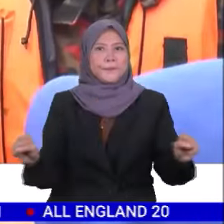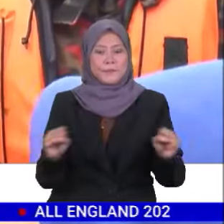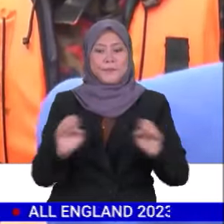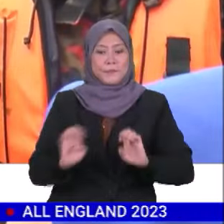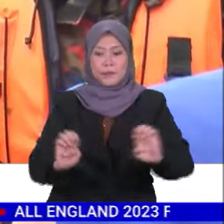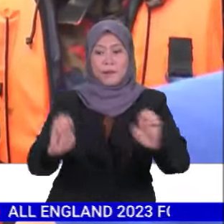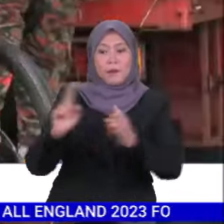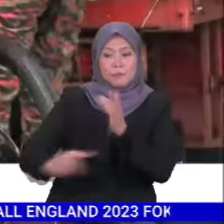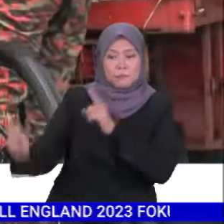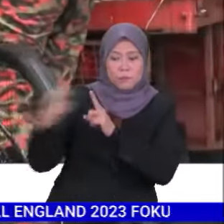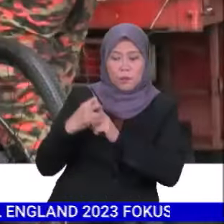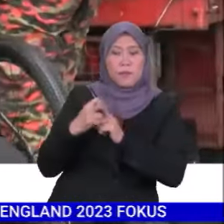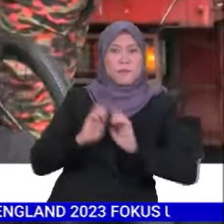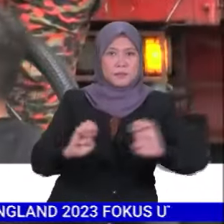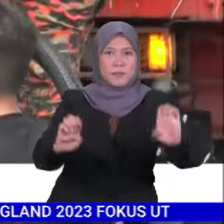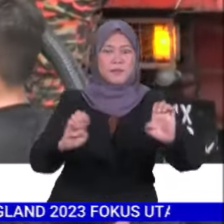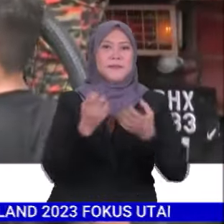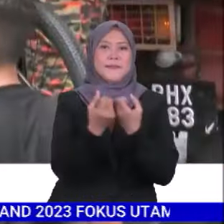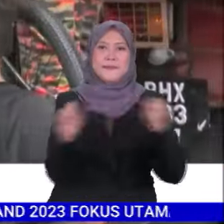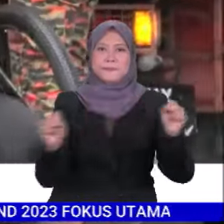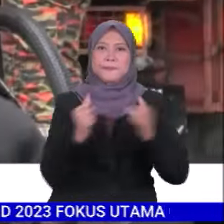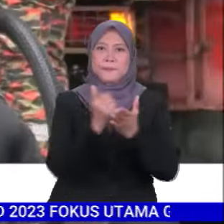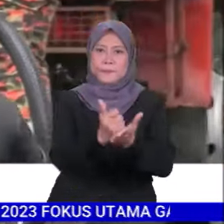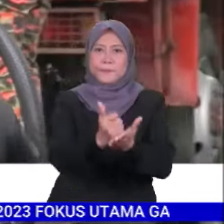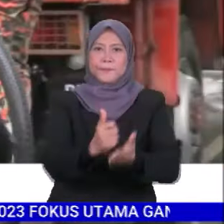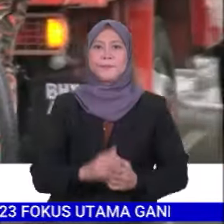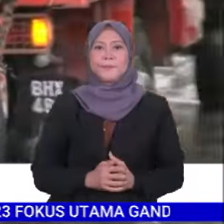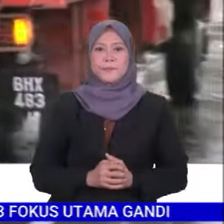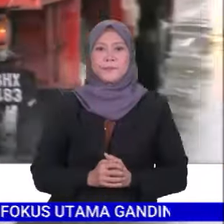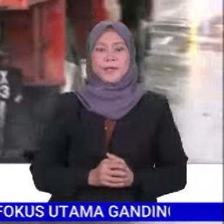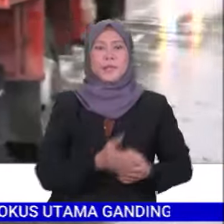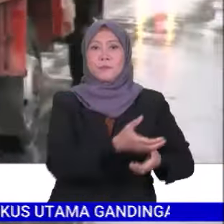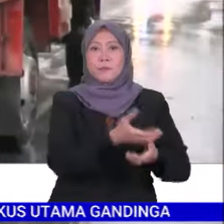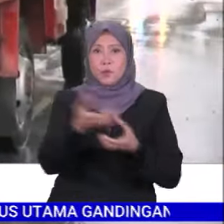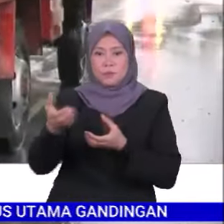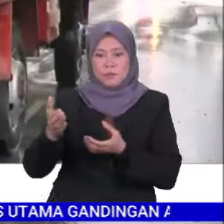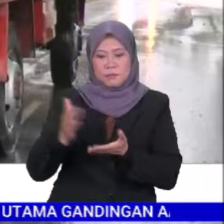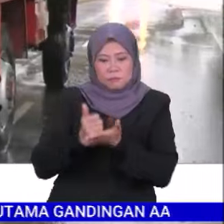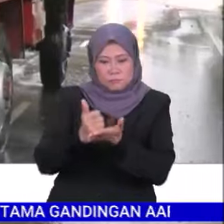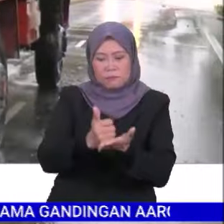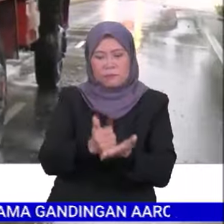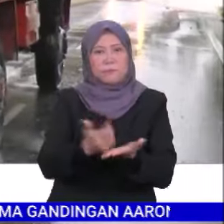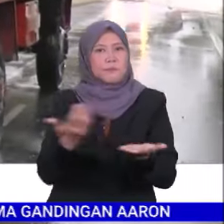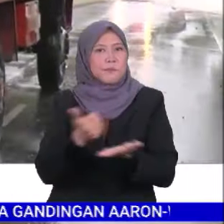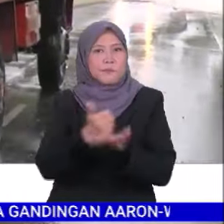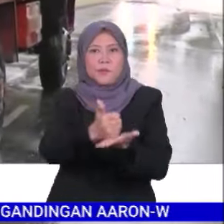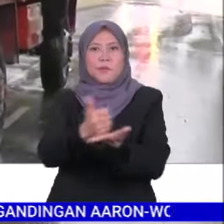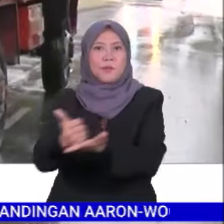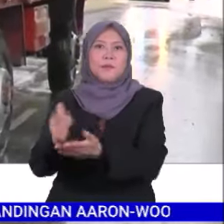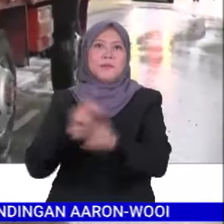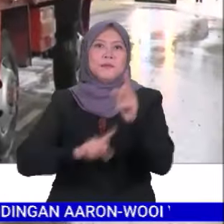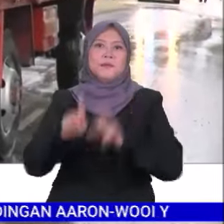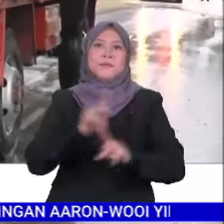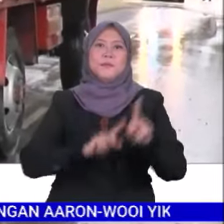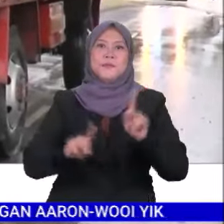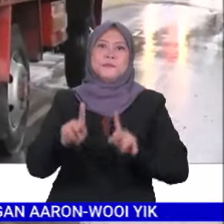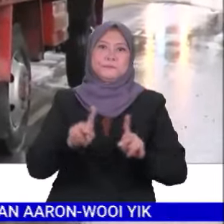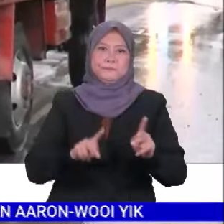kesemasan yang kita terima nanti. Pihak bomba kini membuat rondaan selain turut menghulur bantuan kepada penduduk.